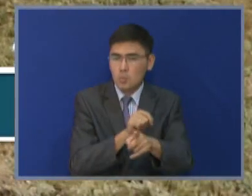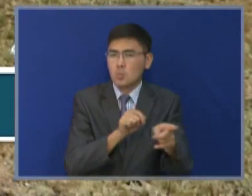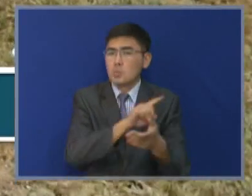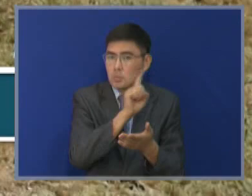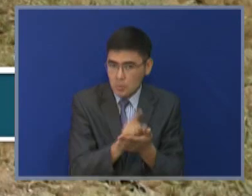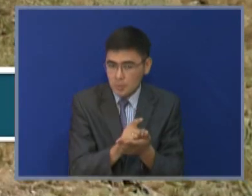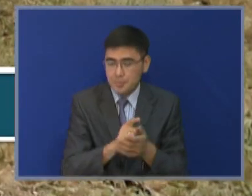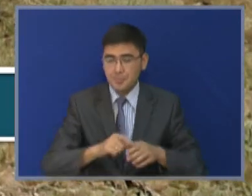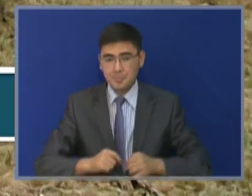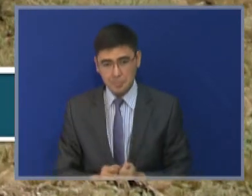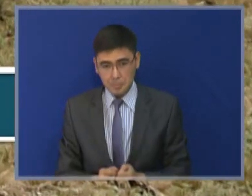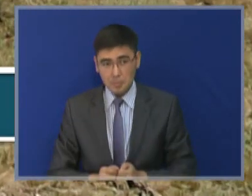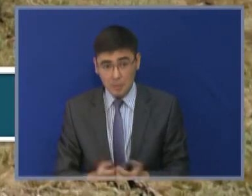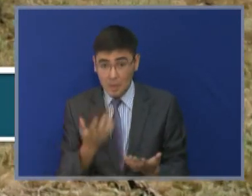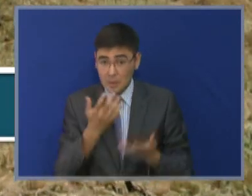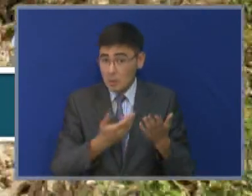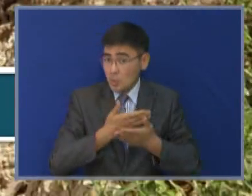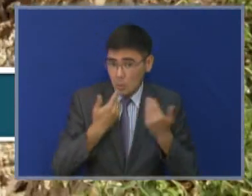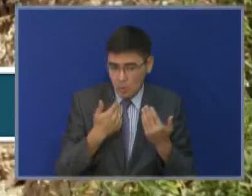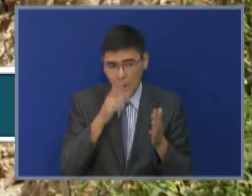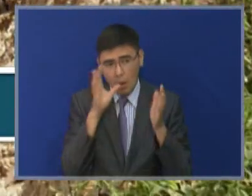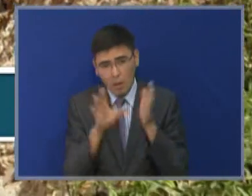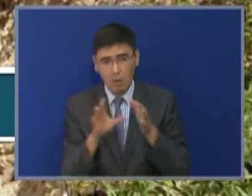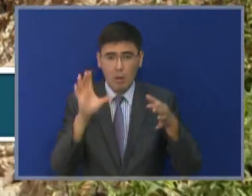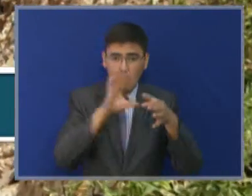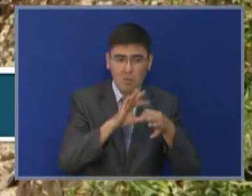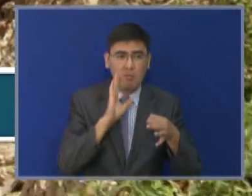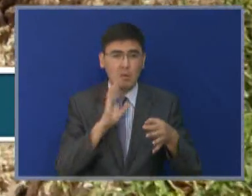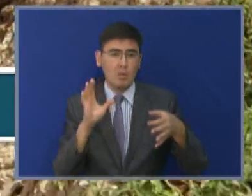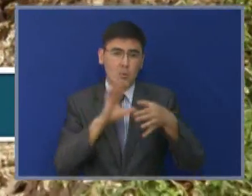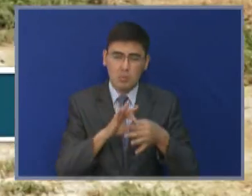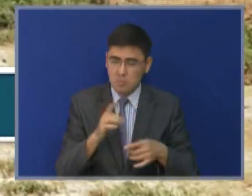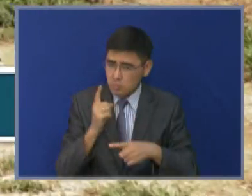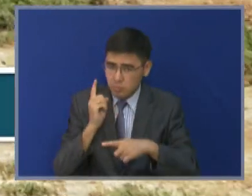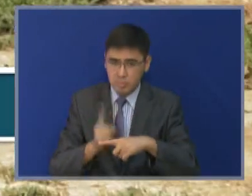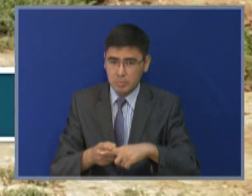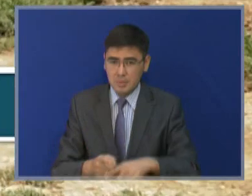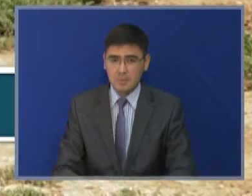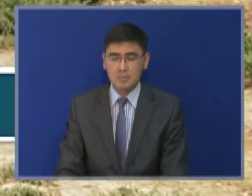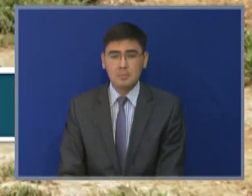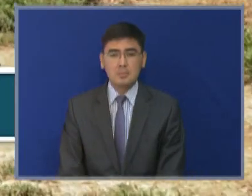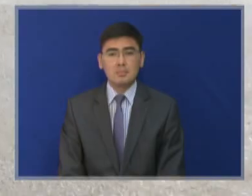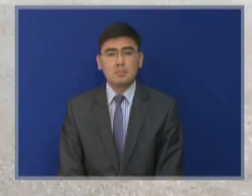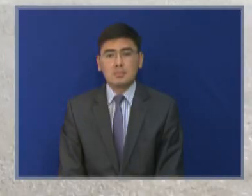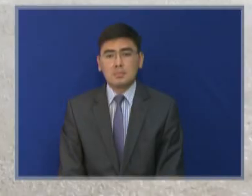желісімен қамтамасыз ету мүмкін болмайды. Бердібек Қарымбай, Бақытгүл Қазиес, Айдос Айтқалиев, Семей телеарнасы.